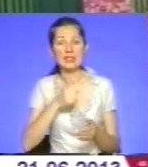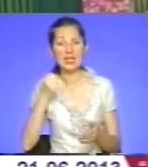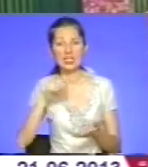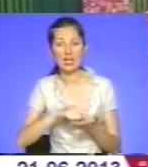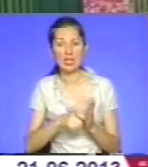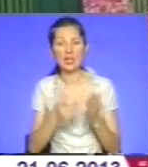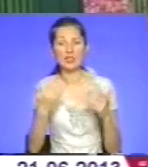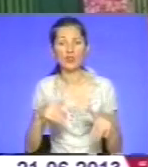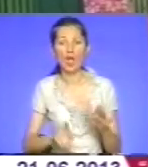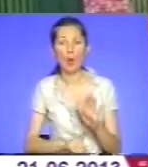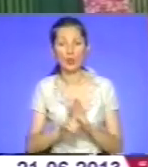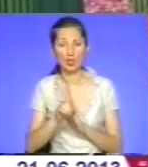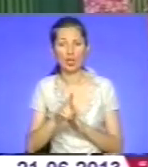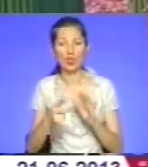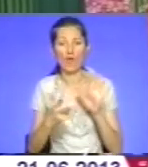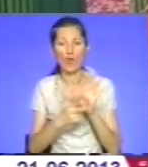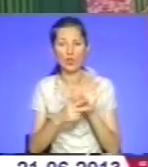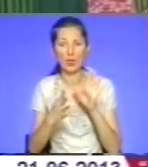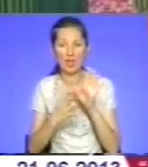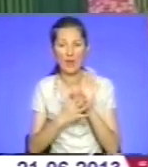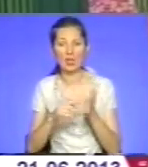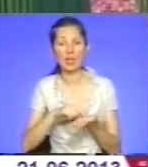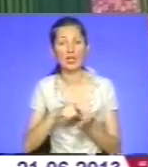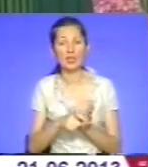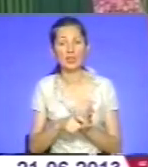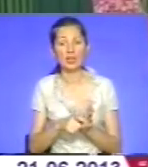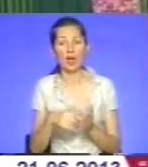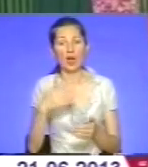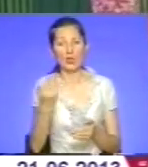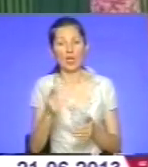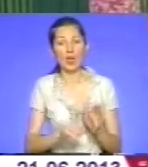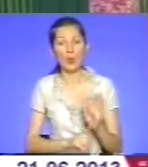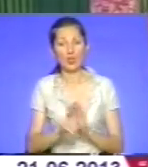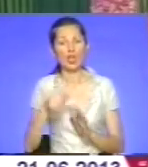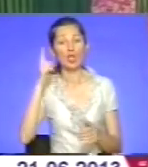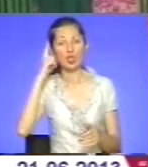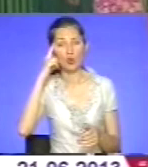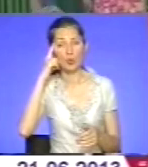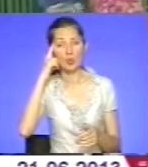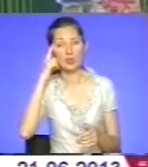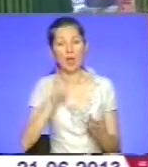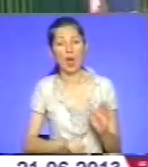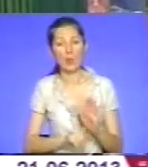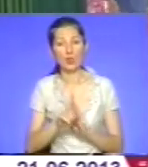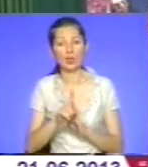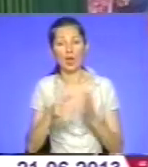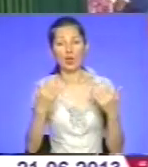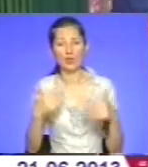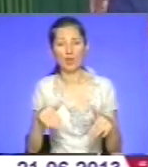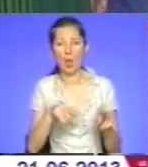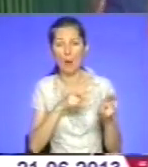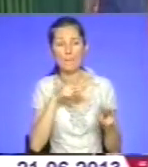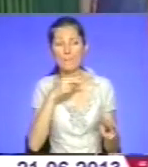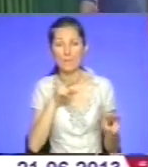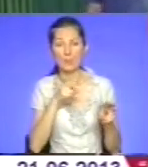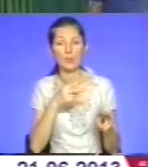вже починаючи 8-9 клас, вони починають задумуватися, вони починають вже